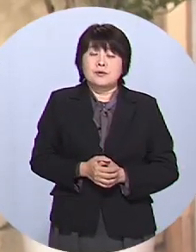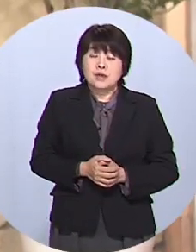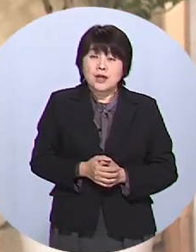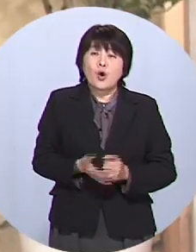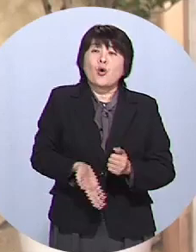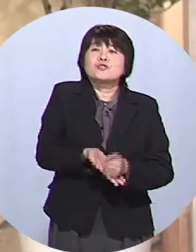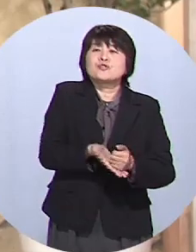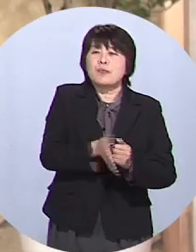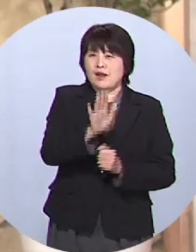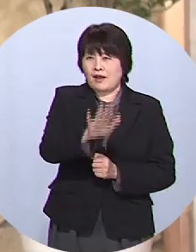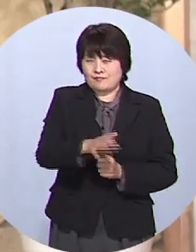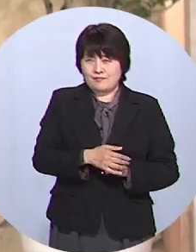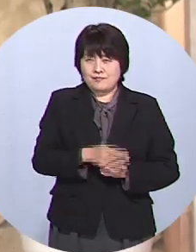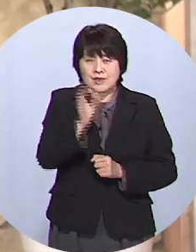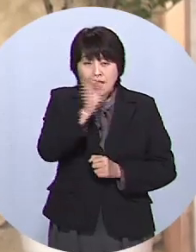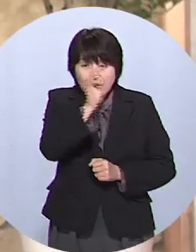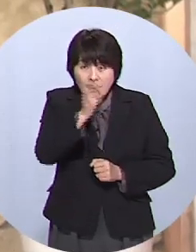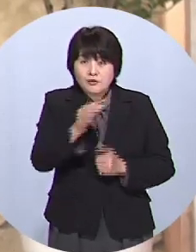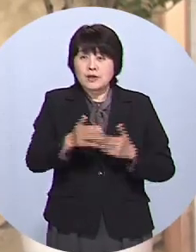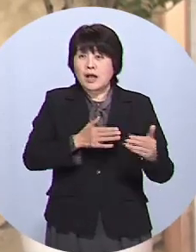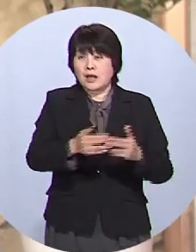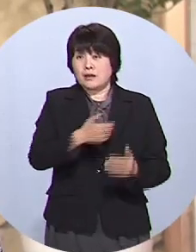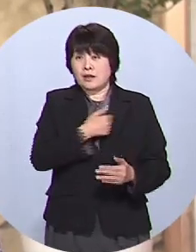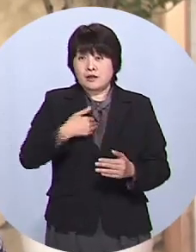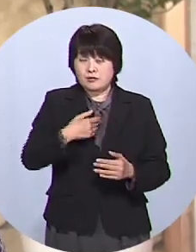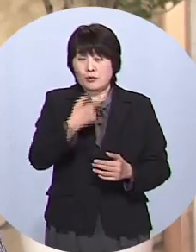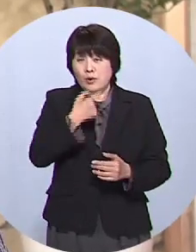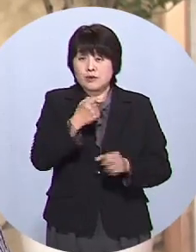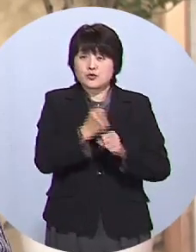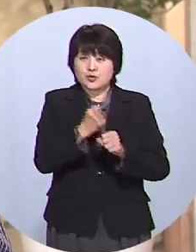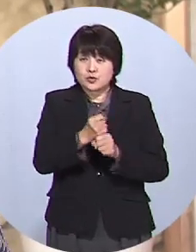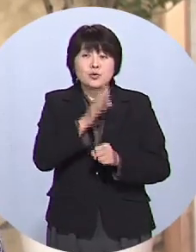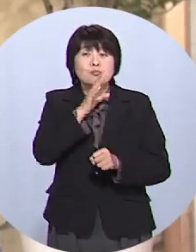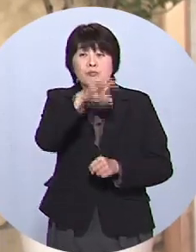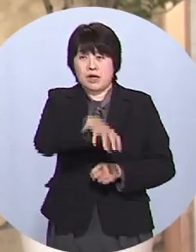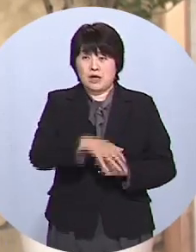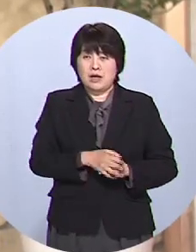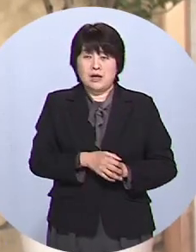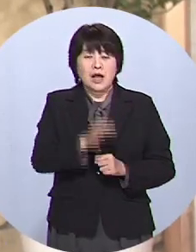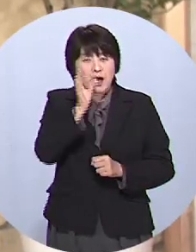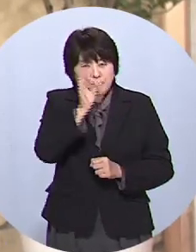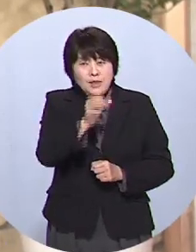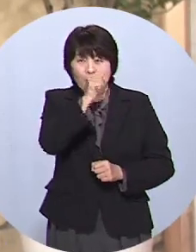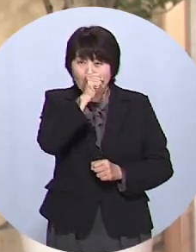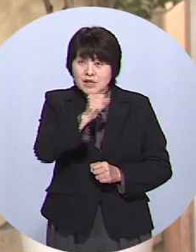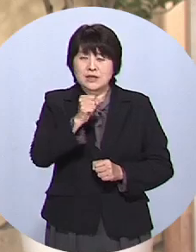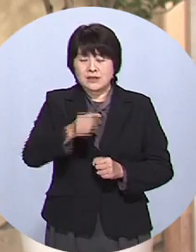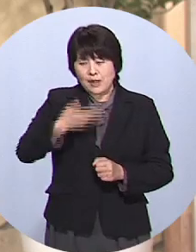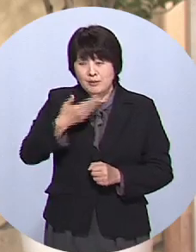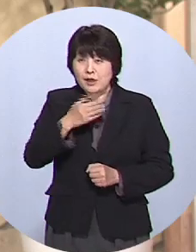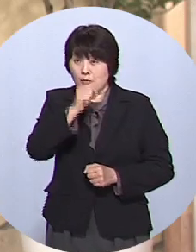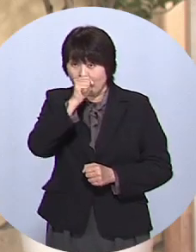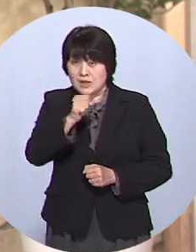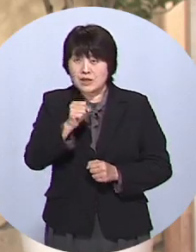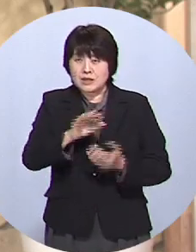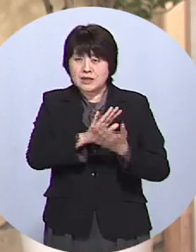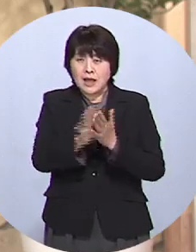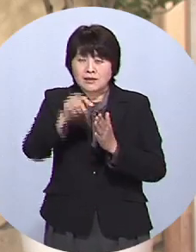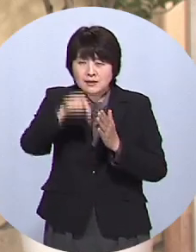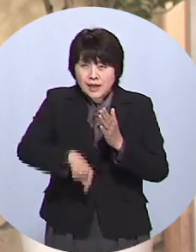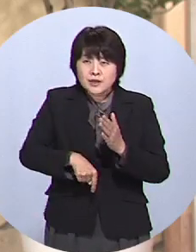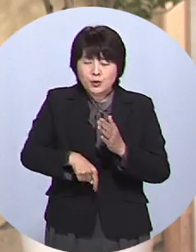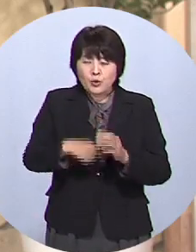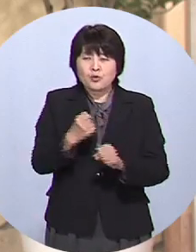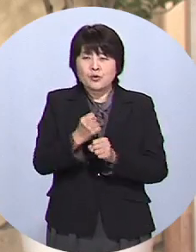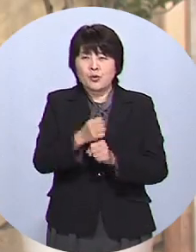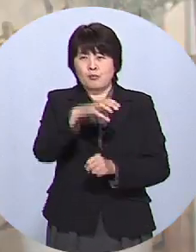すすめなのが見学や体験ができるお菓子作りの現場なんです。見ても食べても楽しい県内のお菓子製造現場